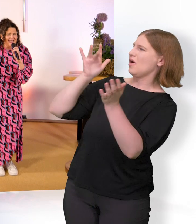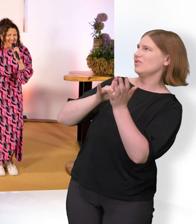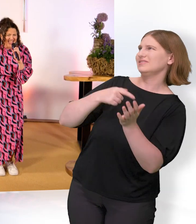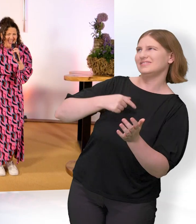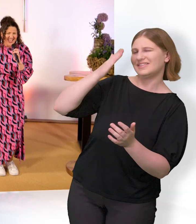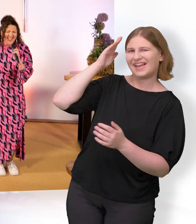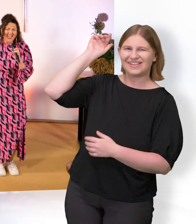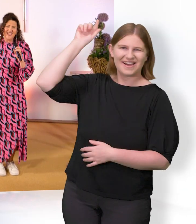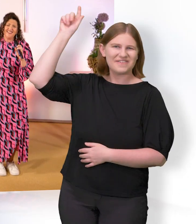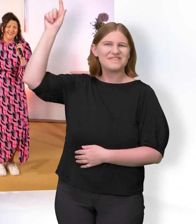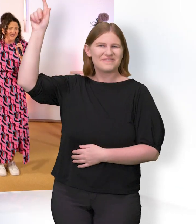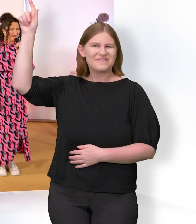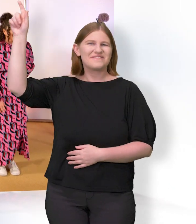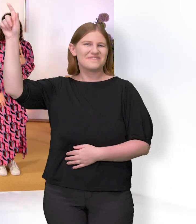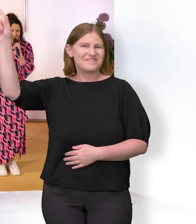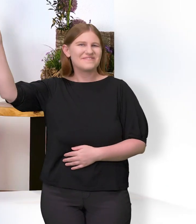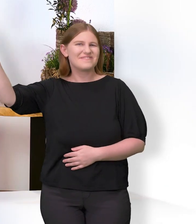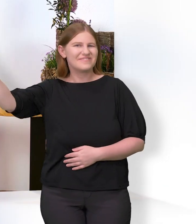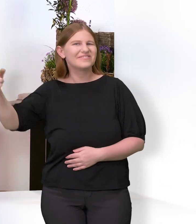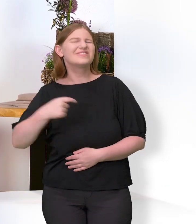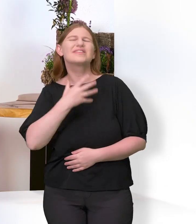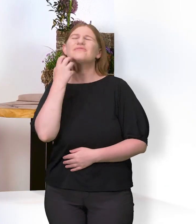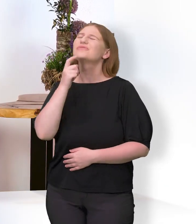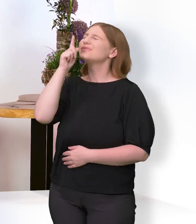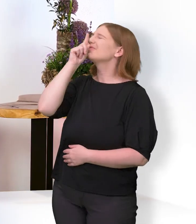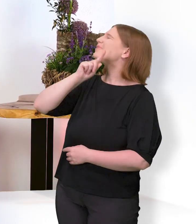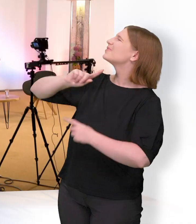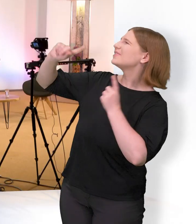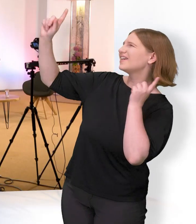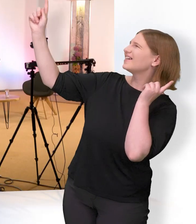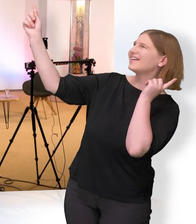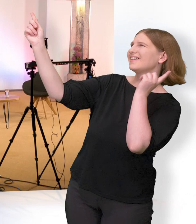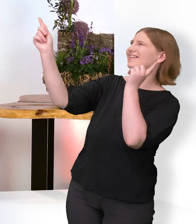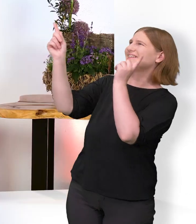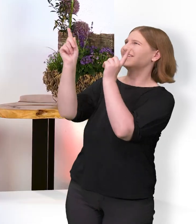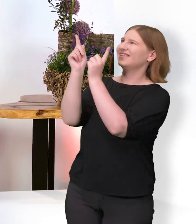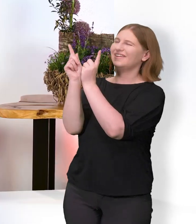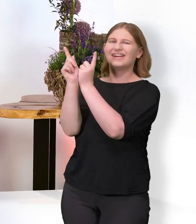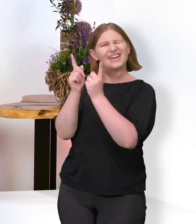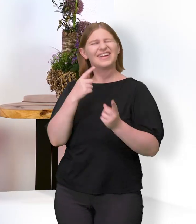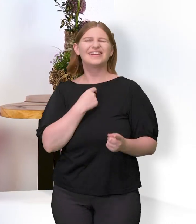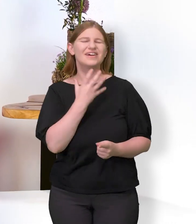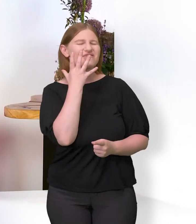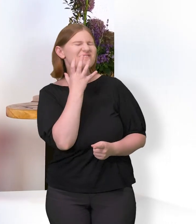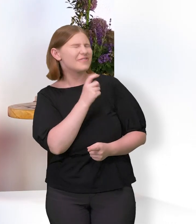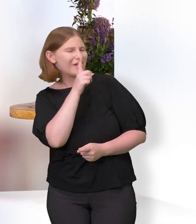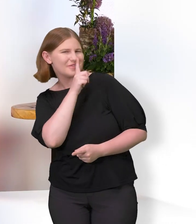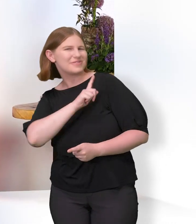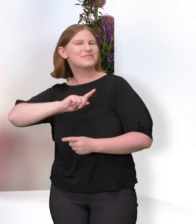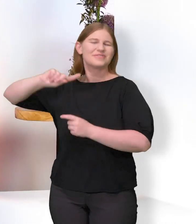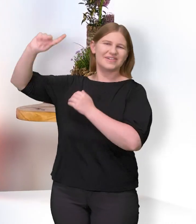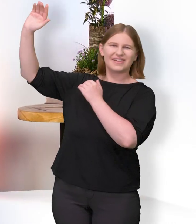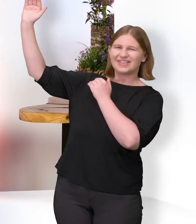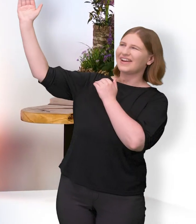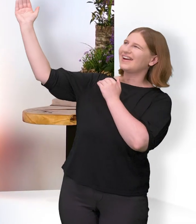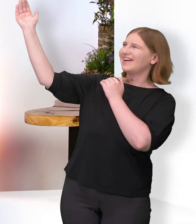kenne dich. Will doch nur zu dir, zu dir, zu dir. Will doch nur